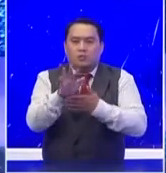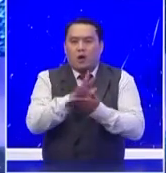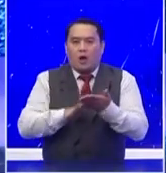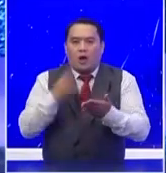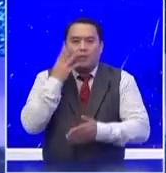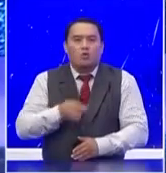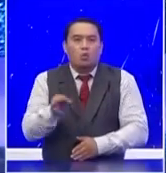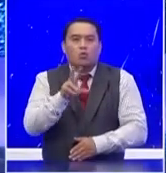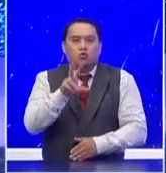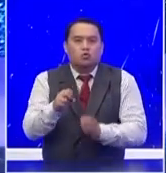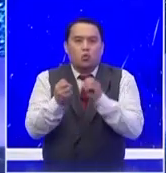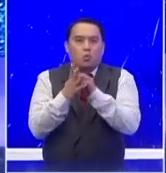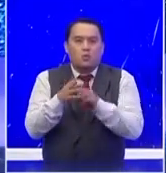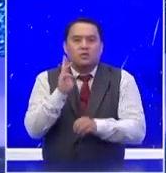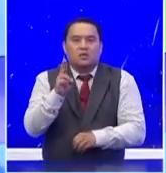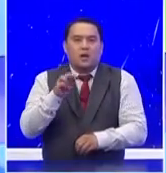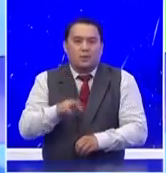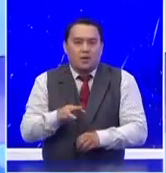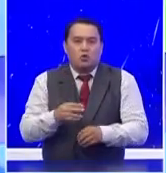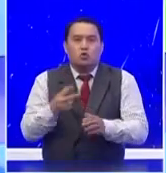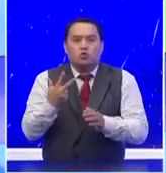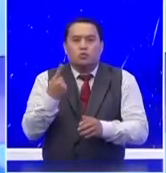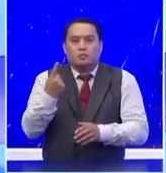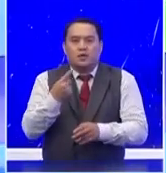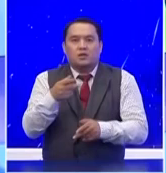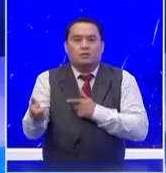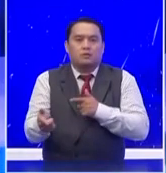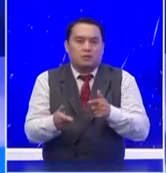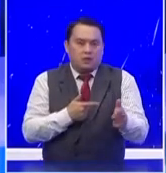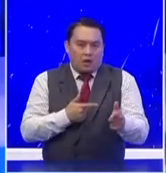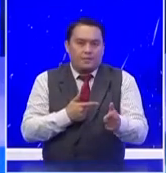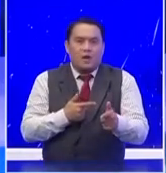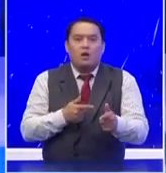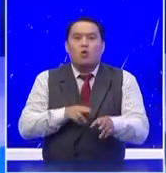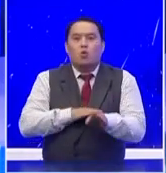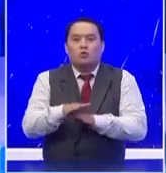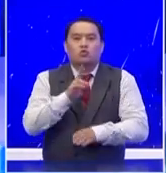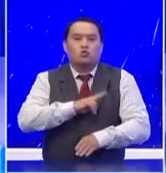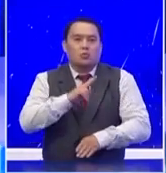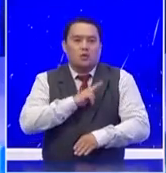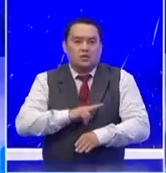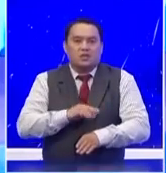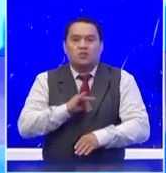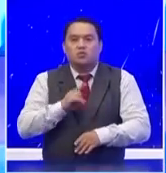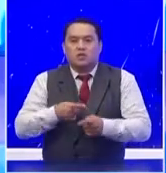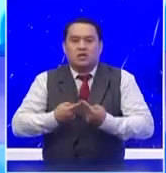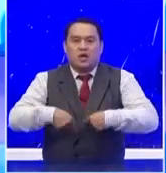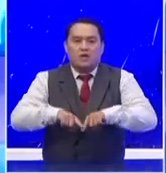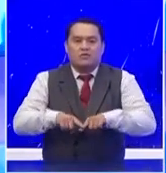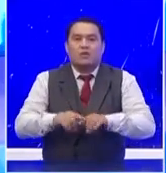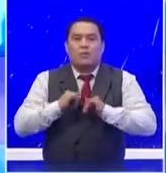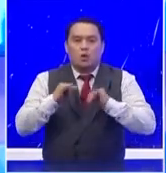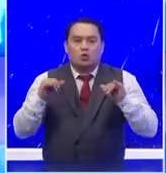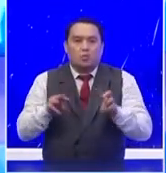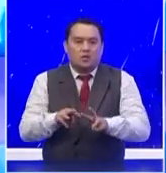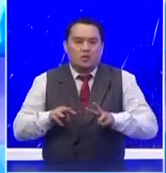облысынан өтетін 315 шақырымның бүгінде 1/3 бөлігі дайын. Атқарылып жатқан жұмыстарды еліміздің индустрия және инфрақұрылымдық